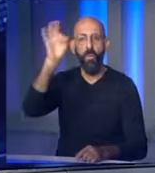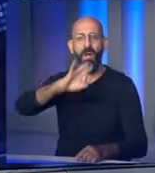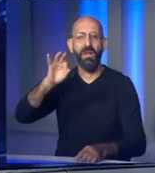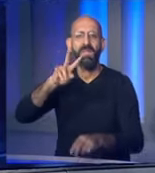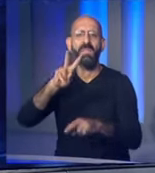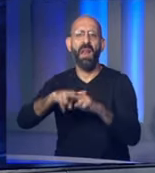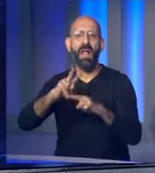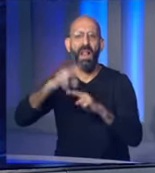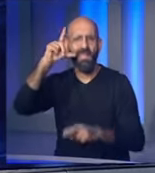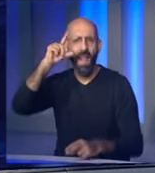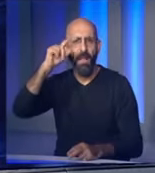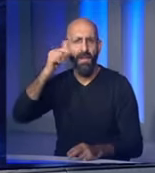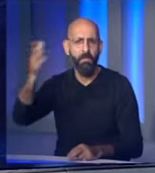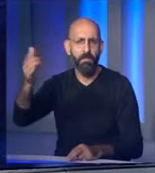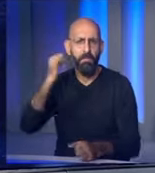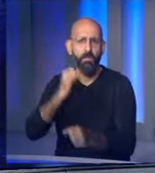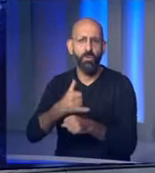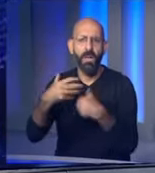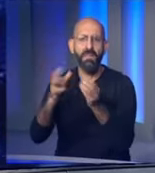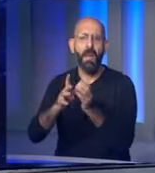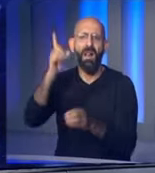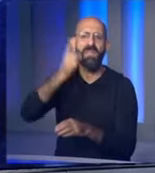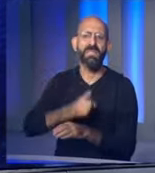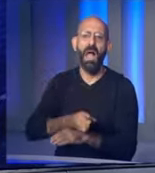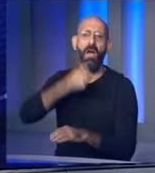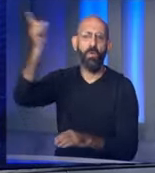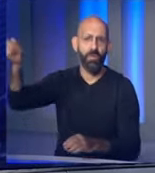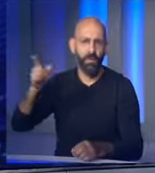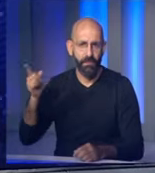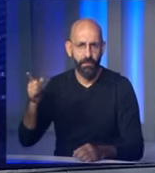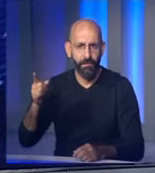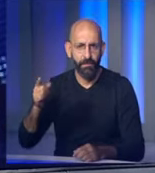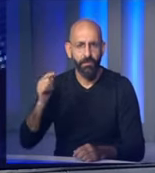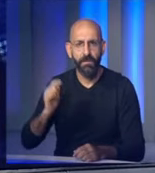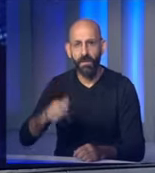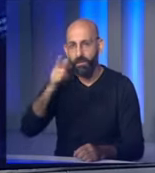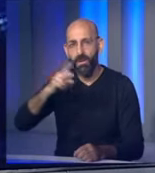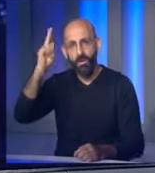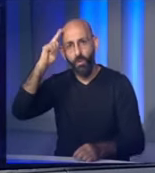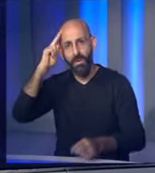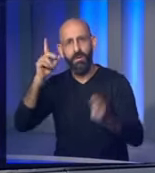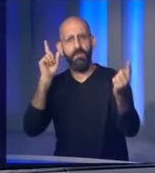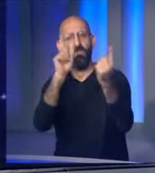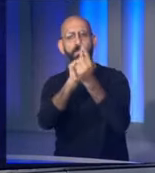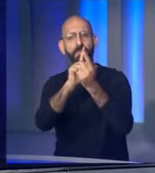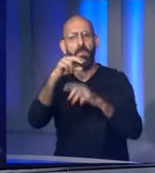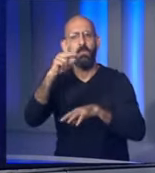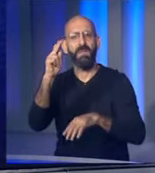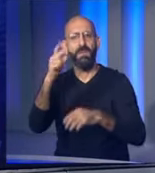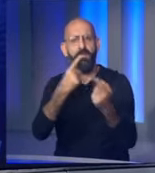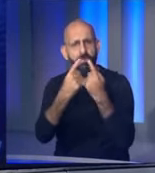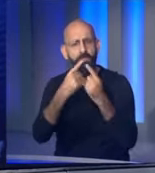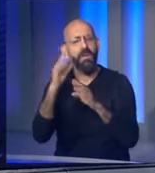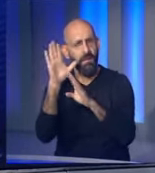و17 جرحى المقاومه تستهدف تل ابيب وقواعد عسكريه جويه للعدو بخاري من بكركي نجدد